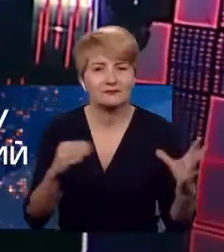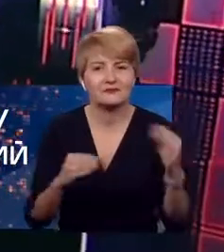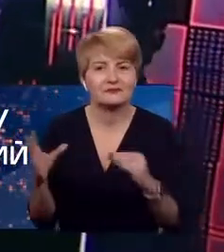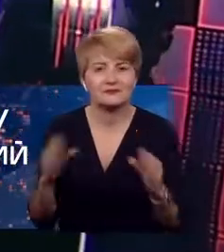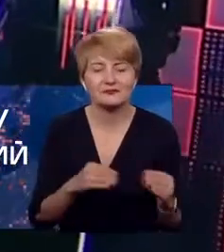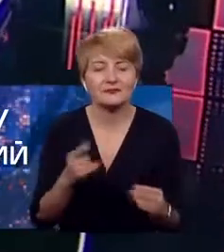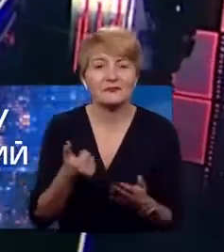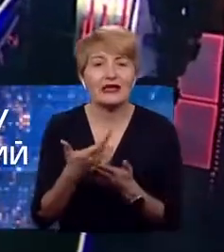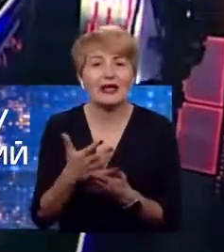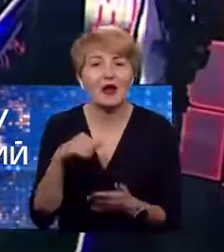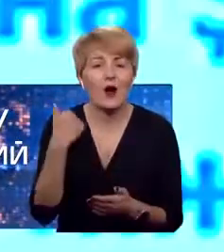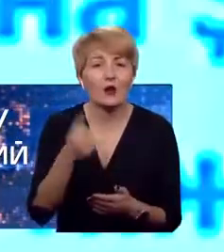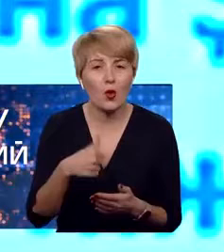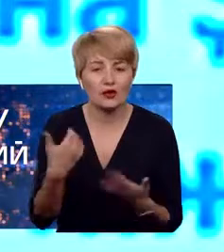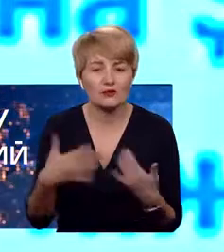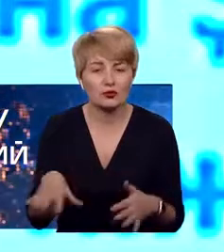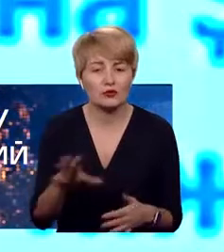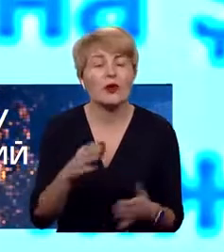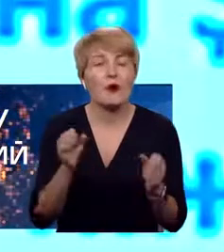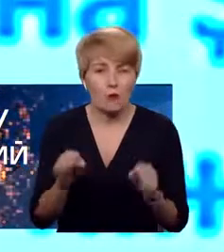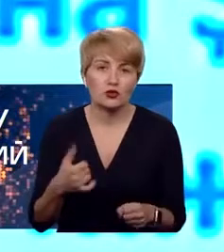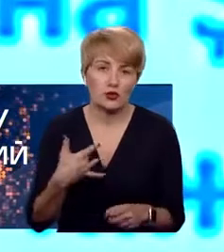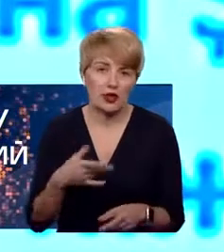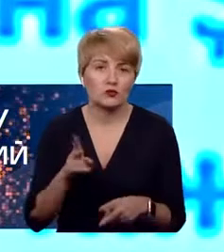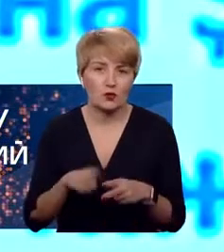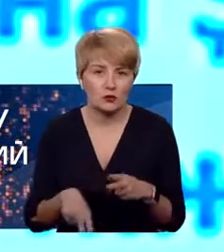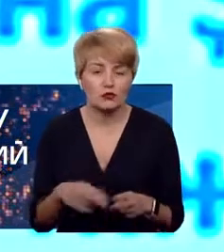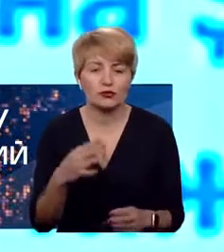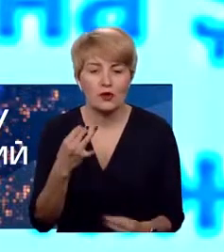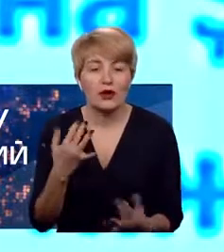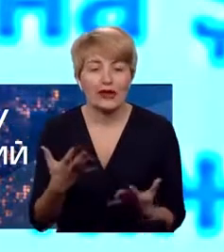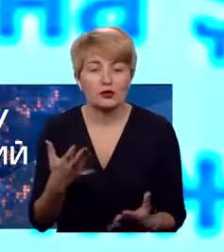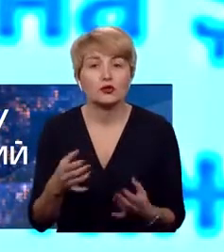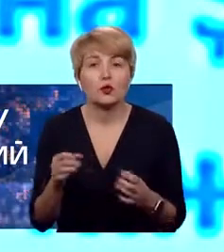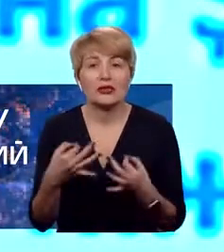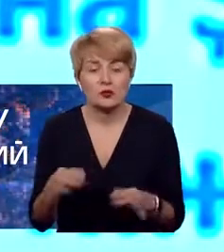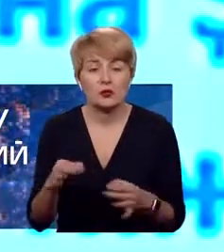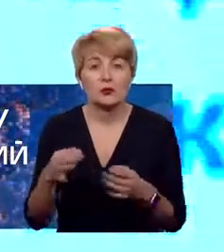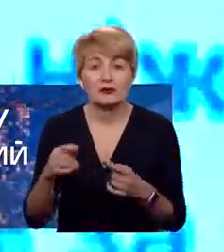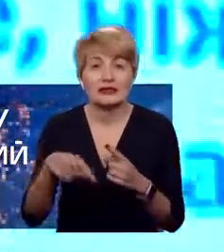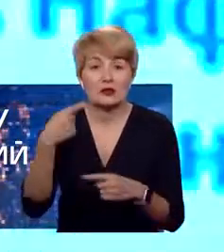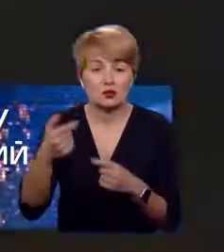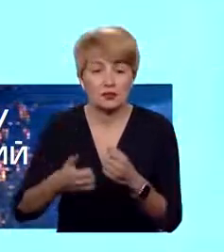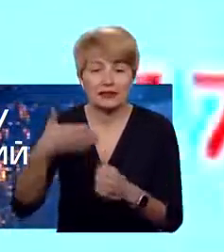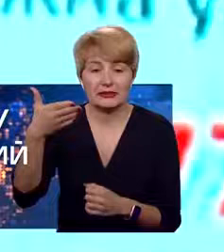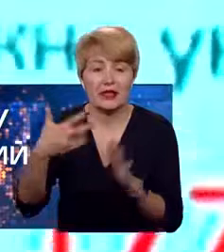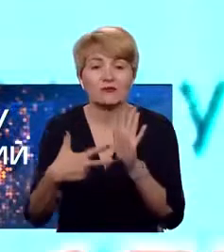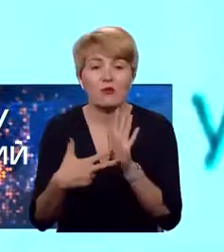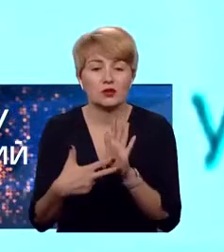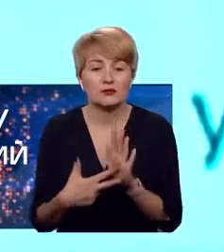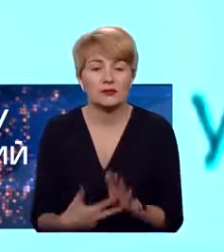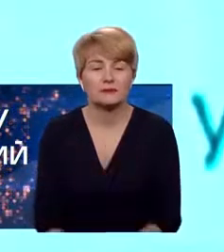Уже кілька років вас усіх. Будь ласка. Давайте я все-таки про Стокгольм ще поговорю. Ми слайди стали. Якщо можна, наступний слайд восьмий.